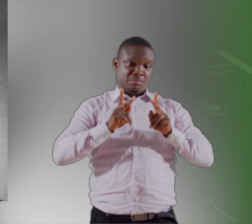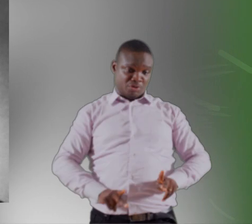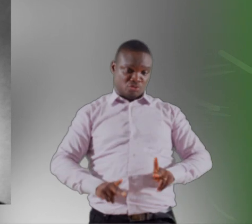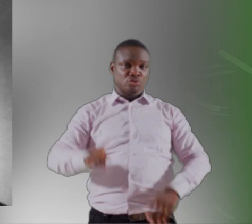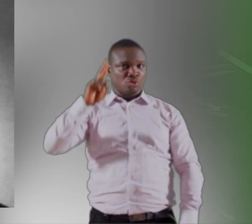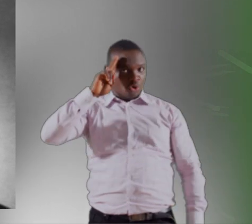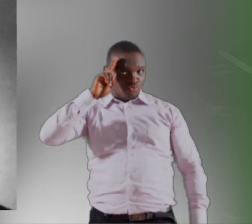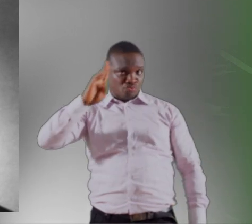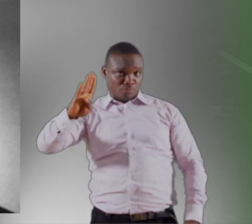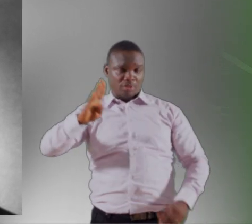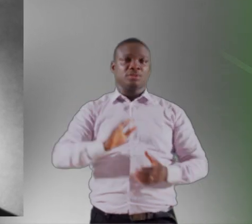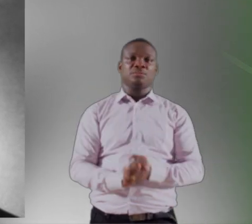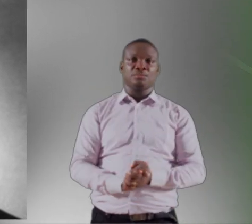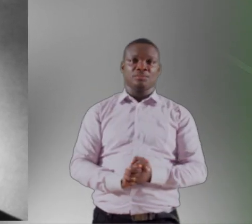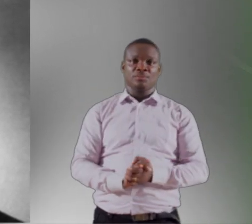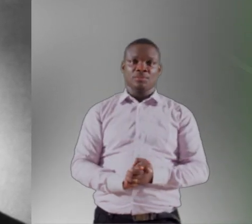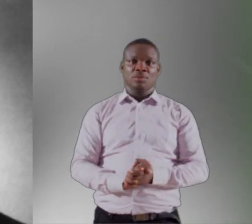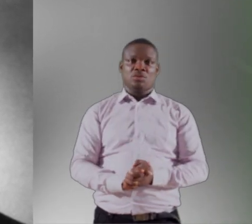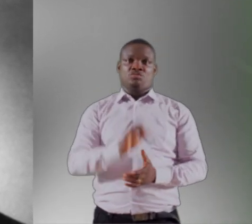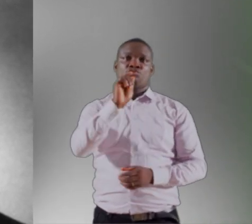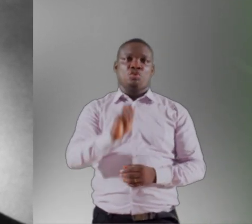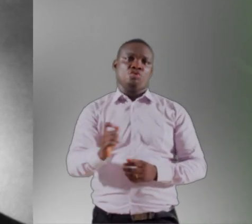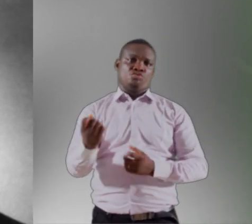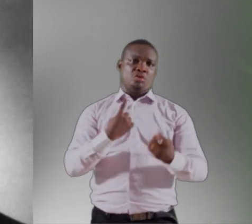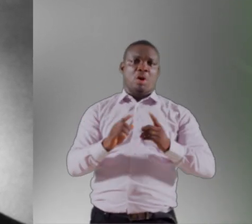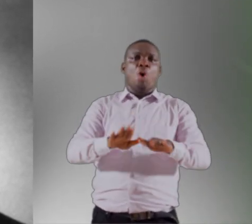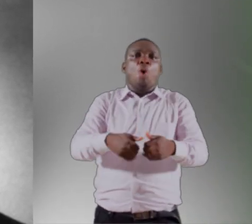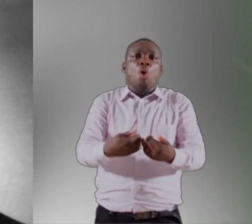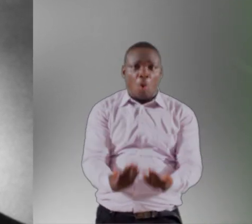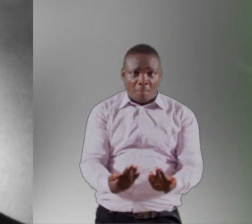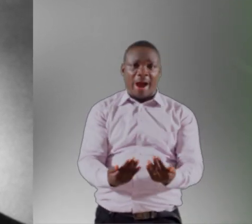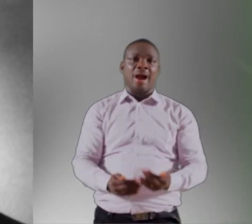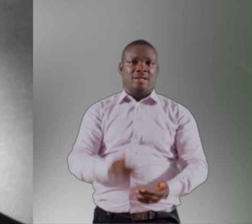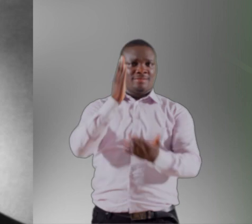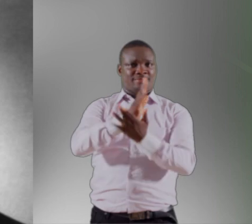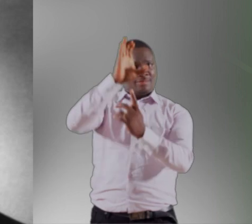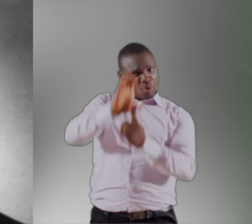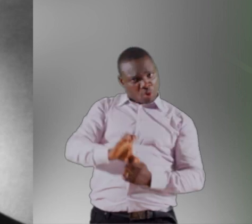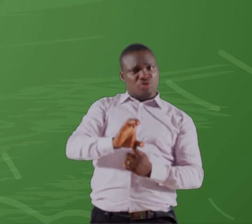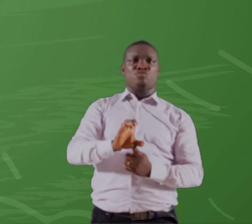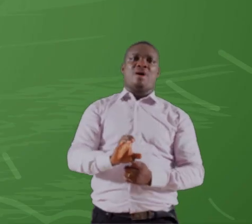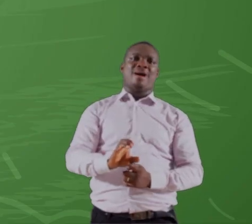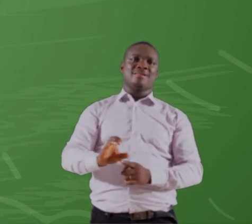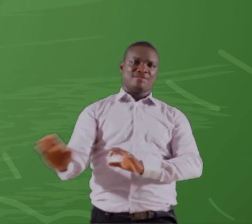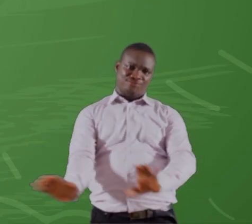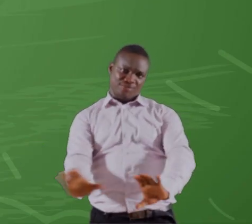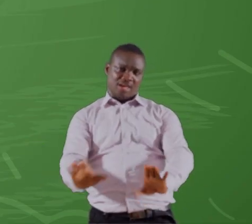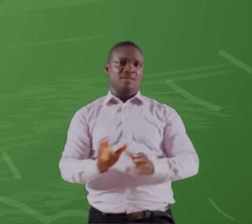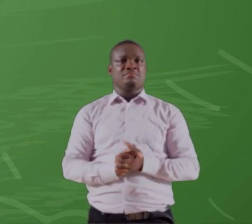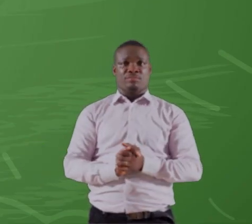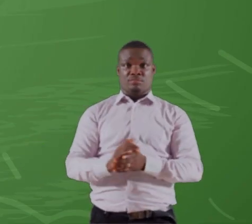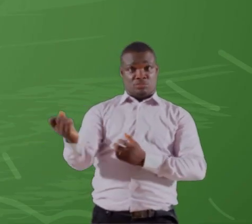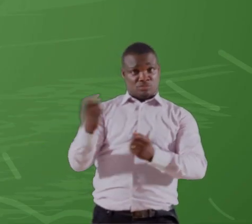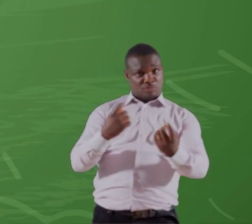Félix Houphouët-Boigny. On se demande donc comment s'est déroulée la décolonisation de la Côte d'Ivoire. Cette question